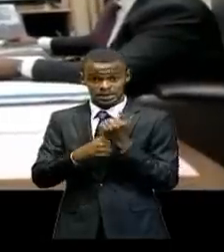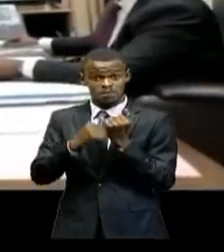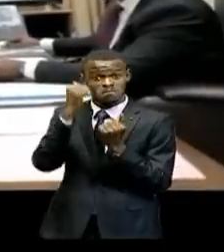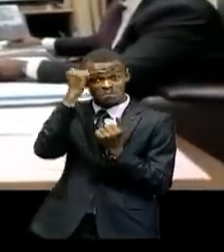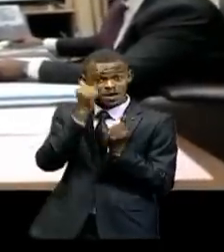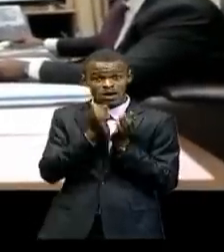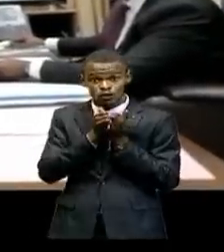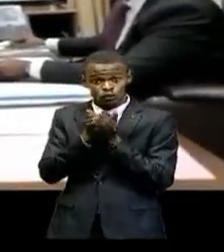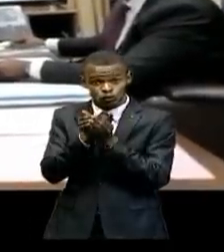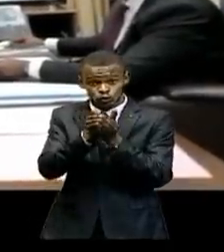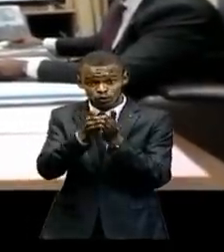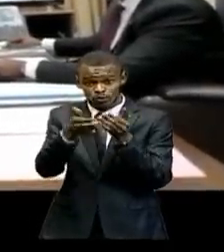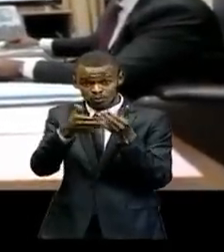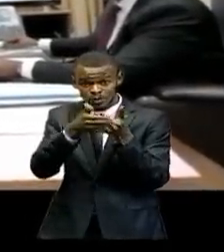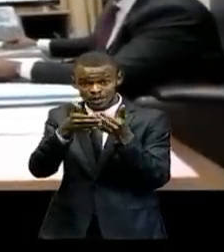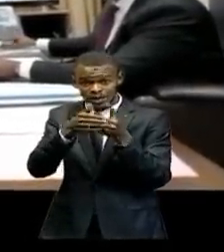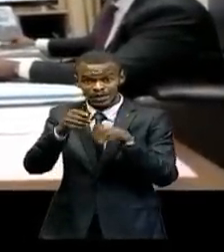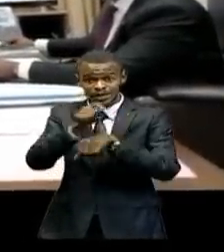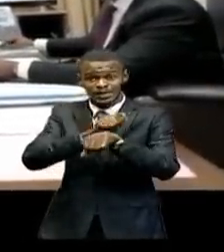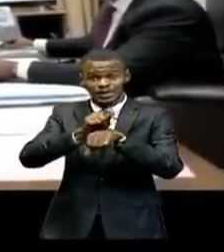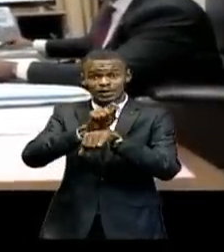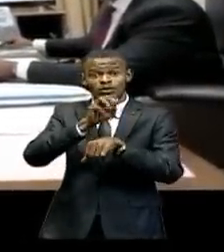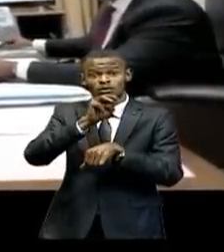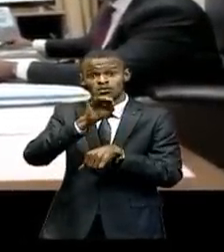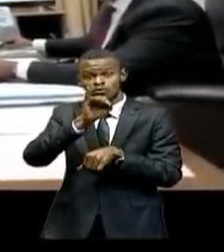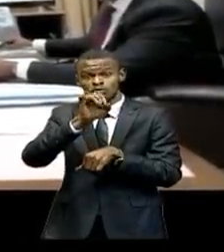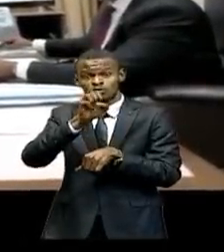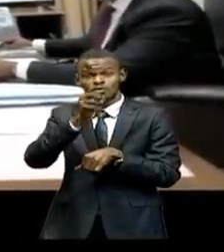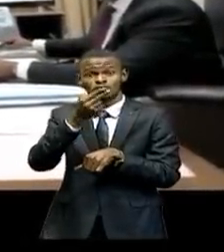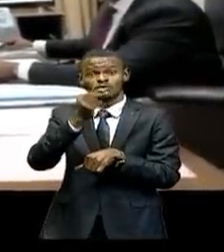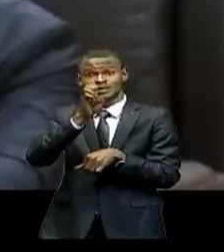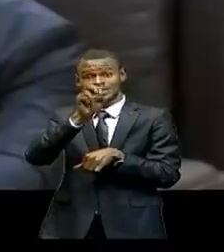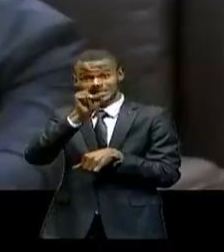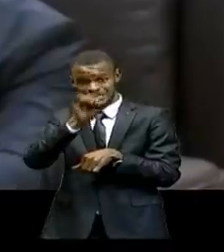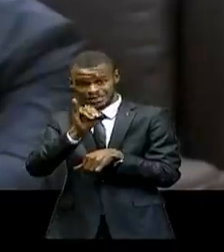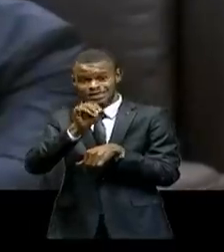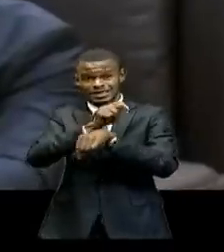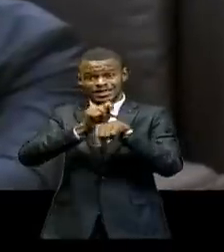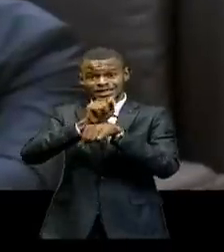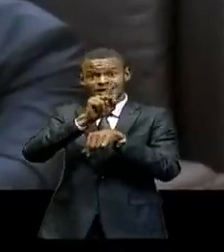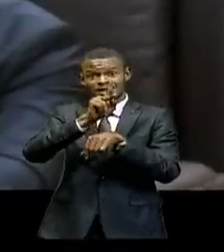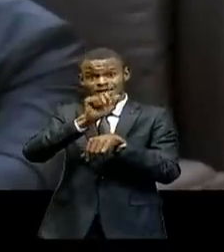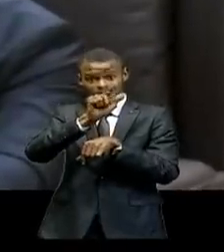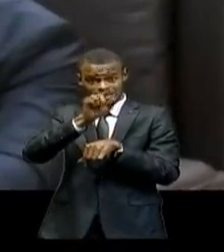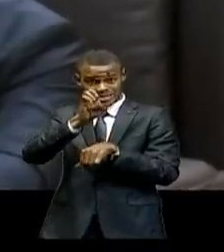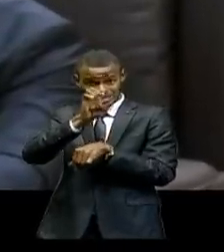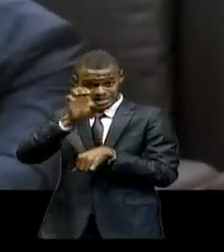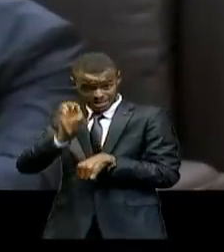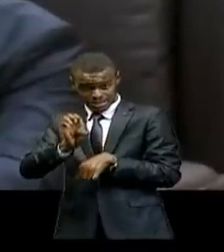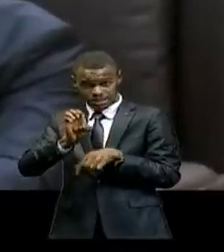de Mounanira, groupement des Monga Sud en territoire de Calais dans la province du Sud Kivu,